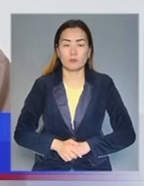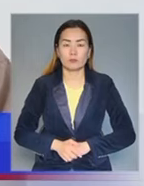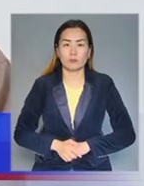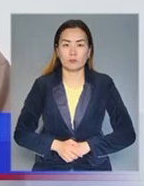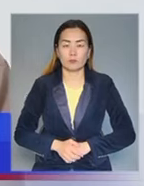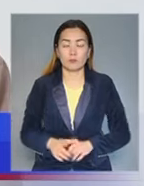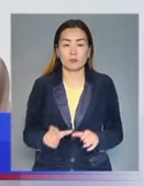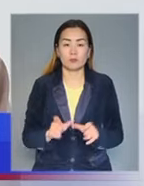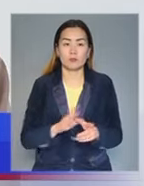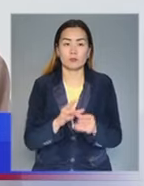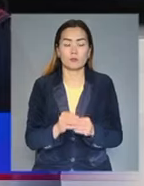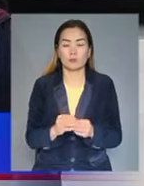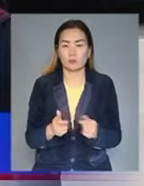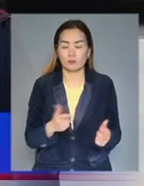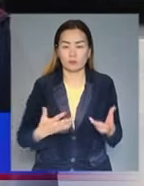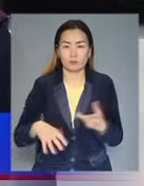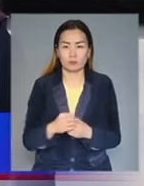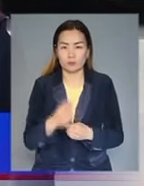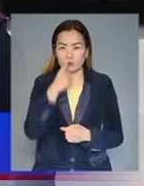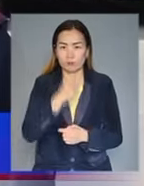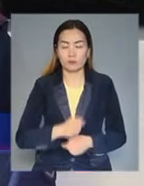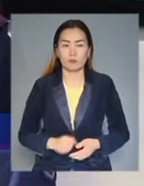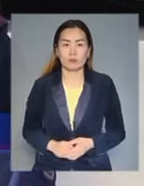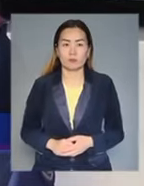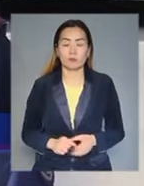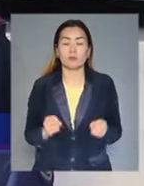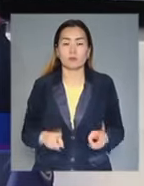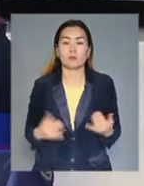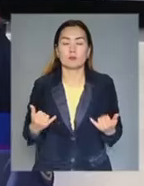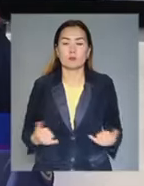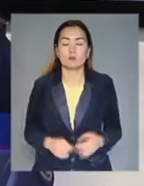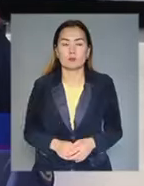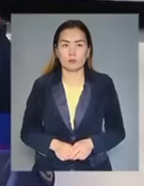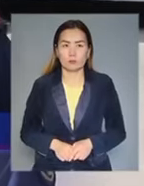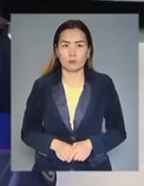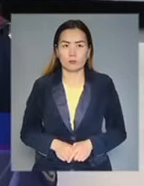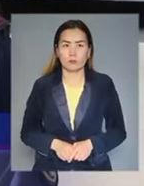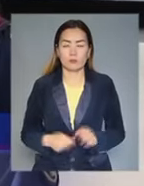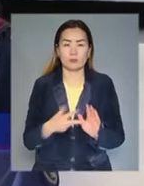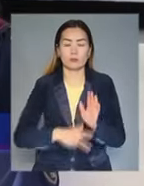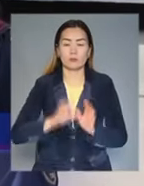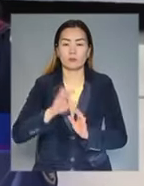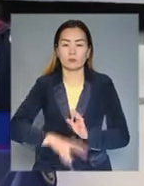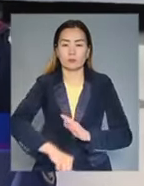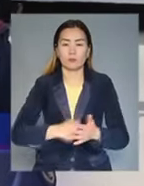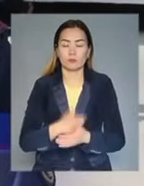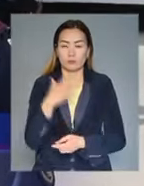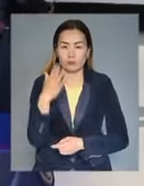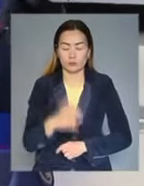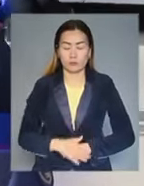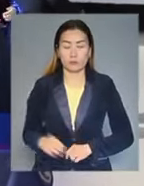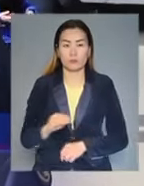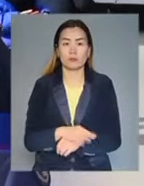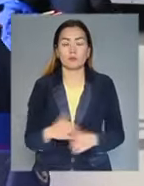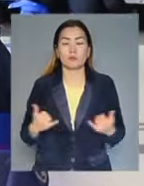толық дайындалған, уақытылы тамақтарын ішті. Биыл Ойыл өзенінің арнасы қазір уақытта әлі 80 сантиметрді көрсетуде. Сонымен